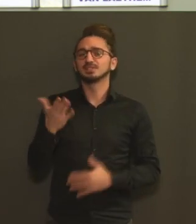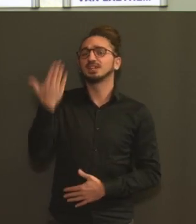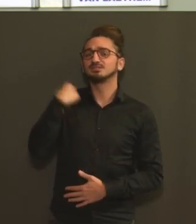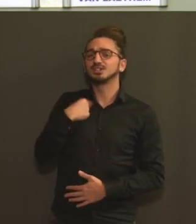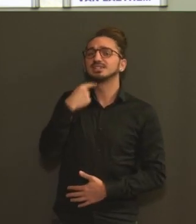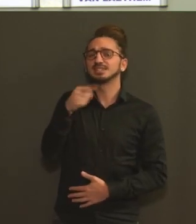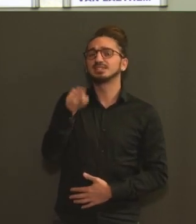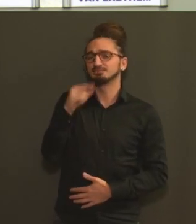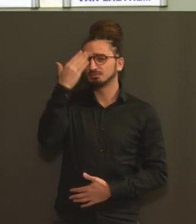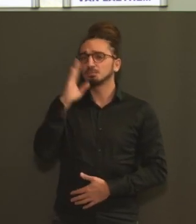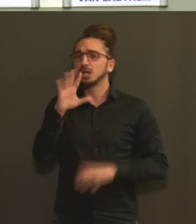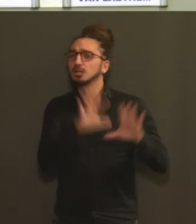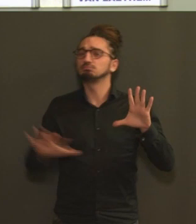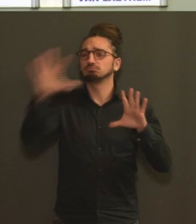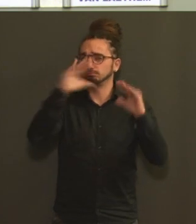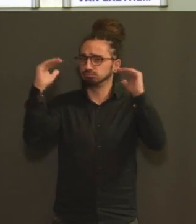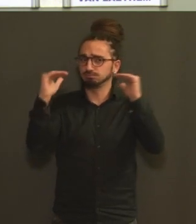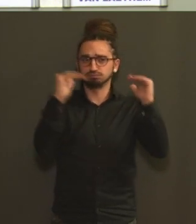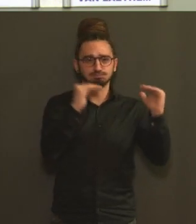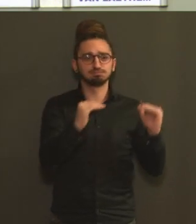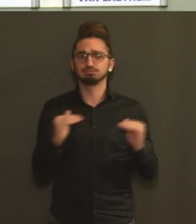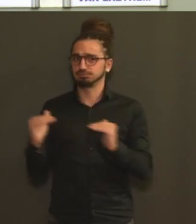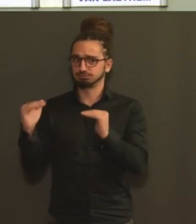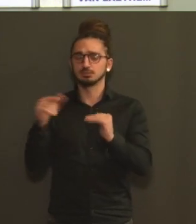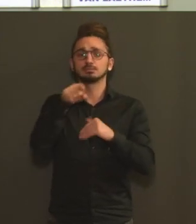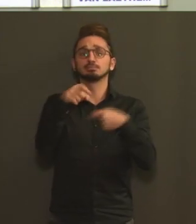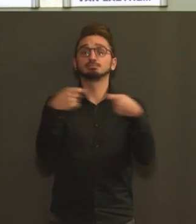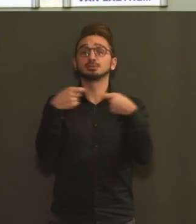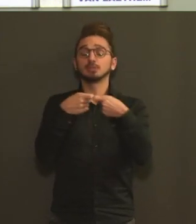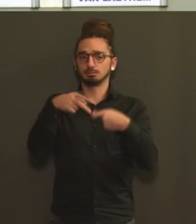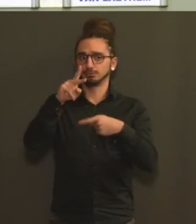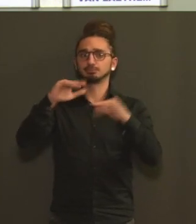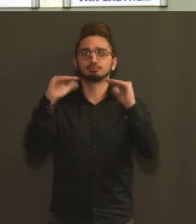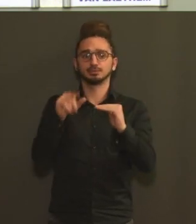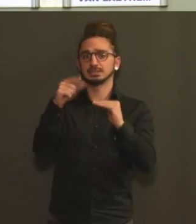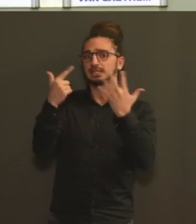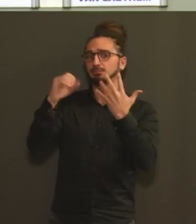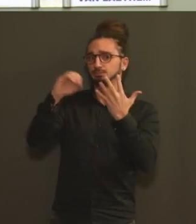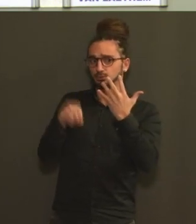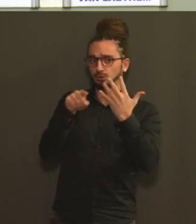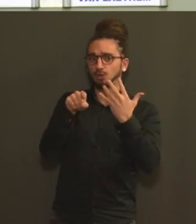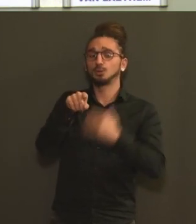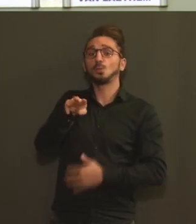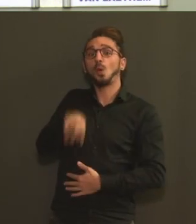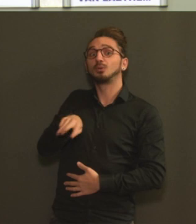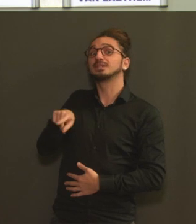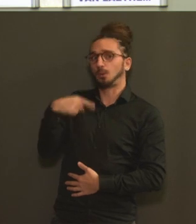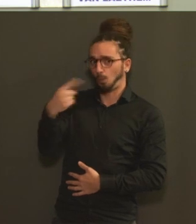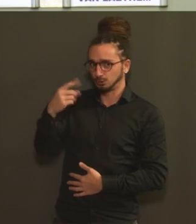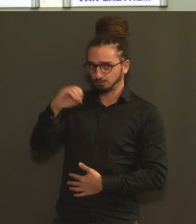moins 7% dans la région de Bruxelles-Capitale, à moins 11% en Wallonie et à moins 19% en